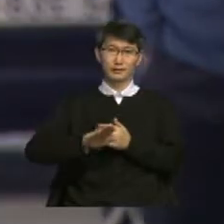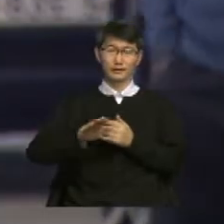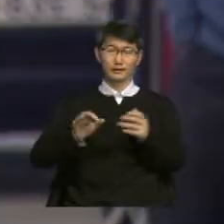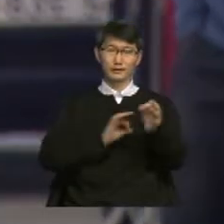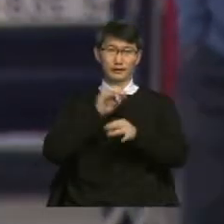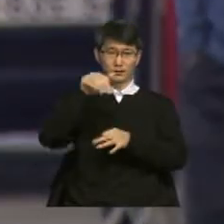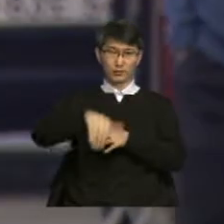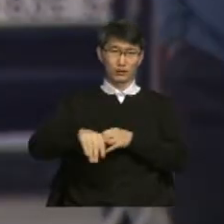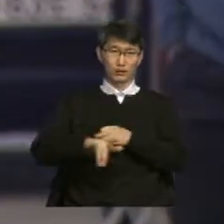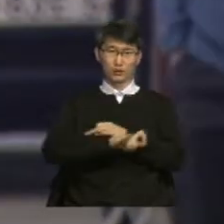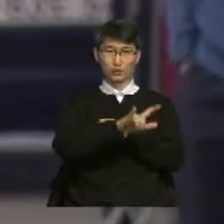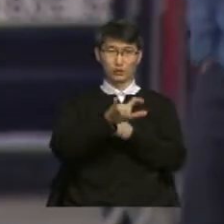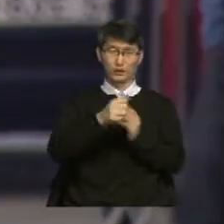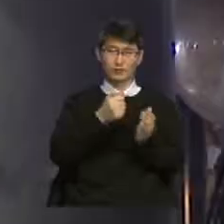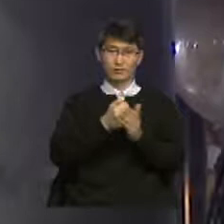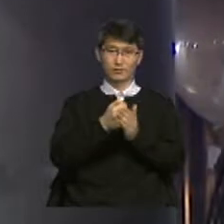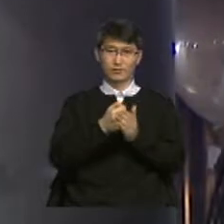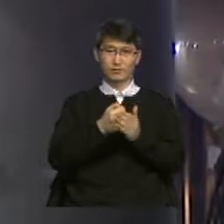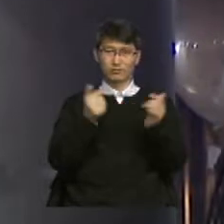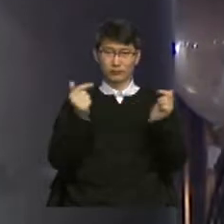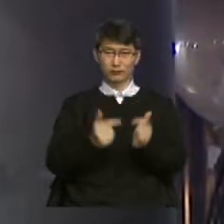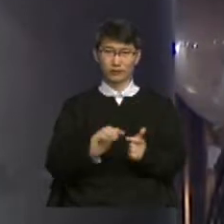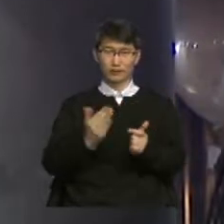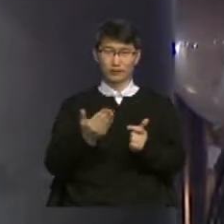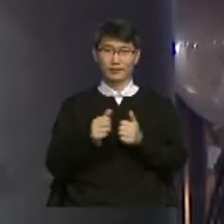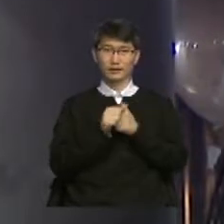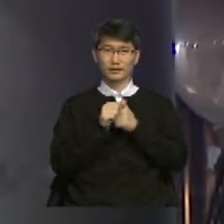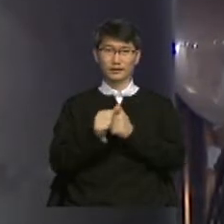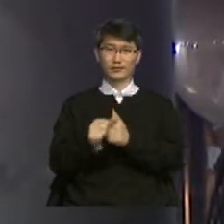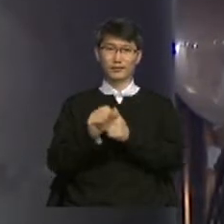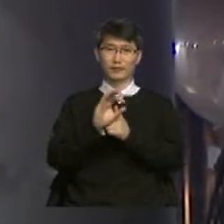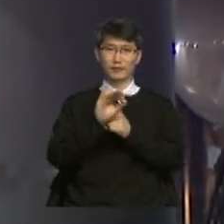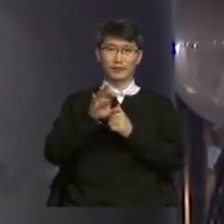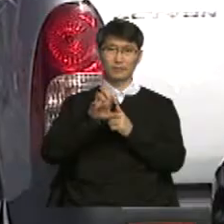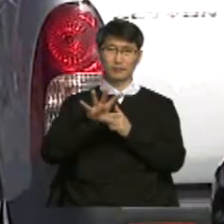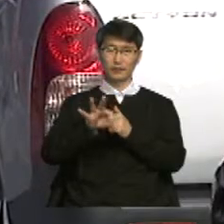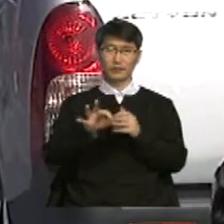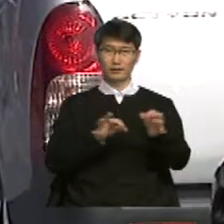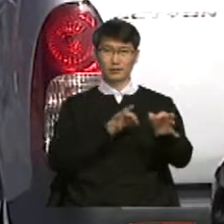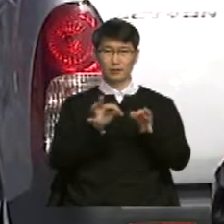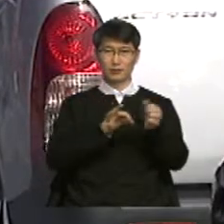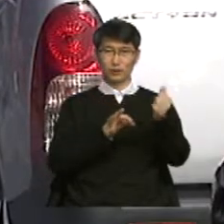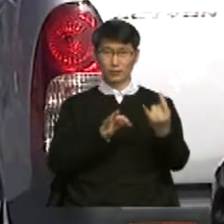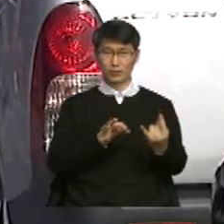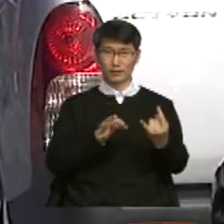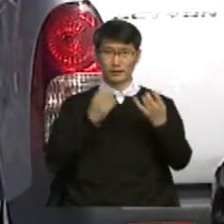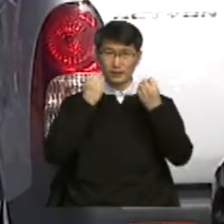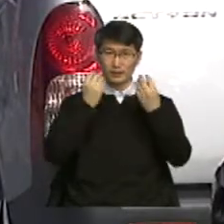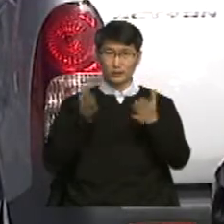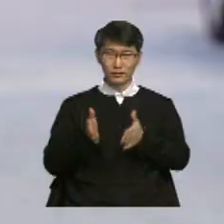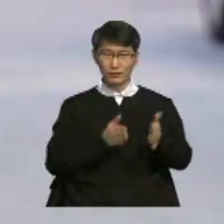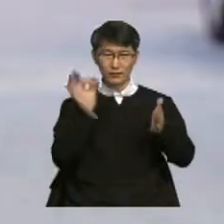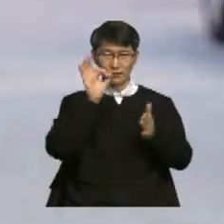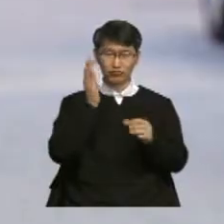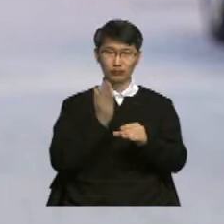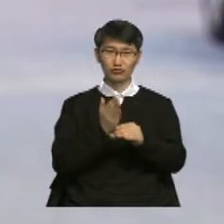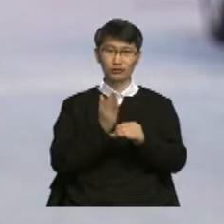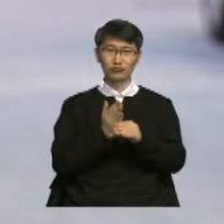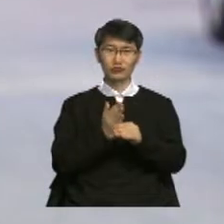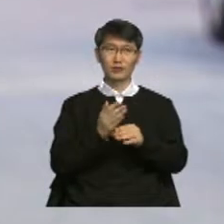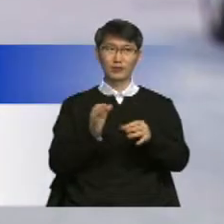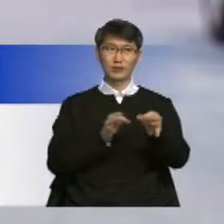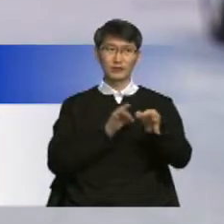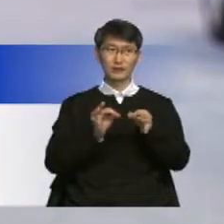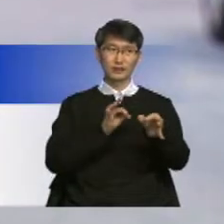악화 코로나 일고 사태로 상권은 위축되고 이에 따라 양평 군과 상인회가 새로운 돌파구를 모색해 씁니다 시장의